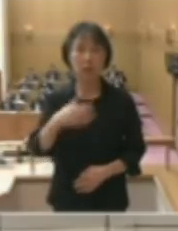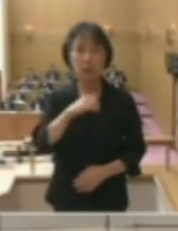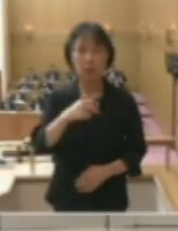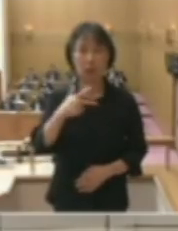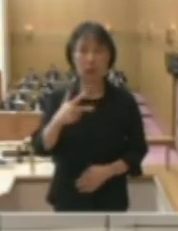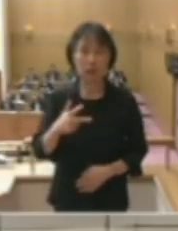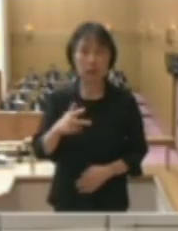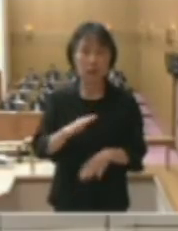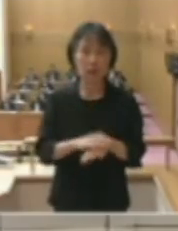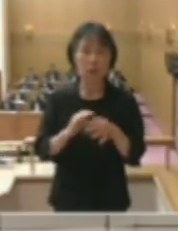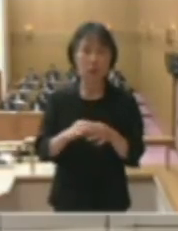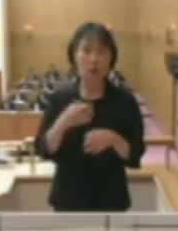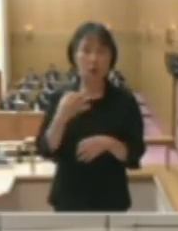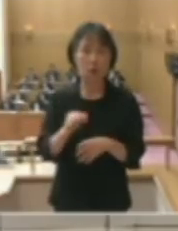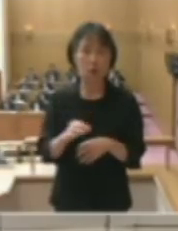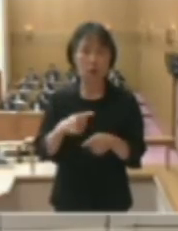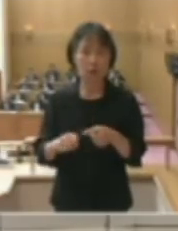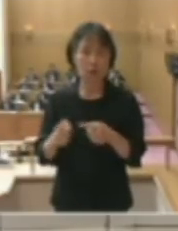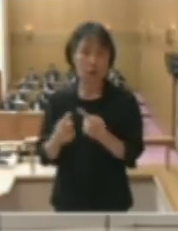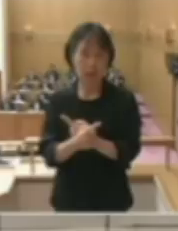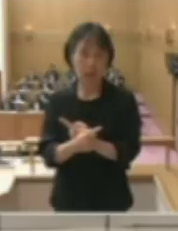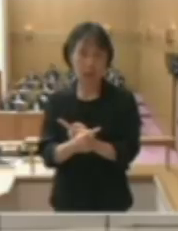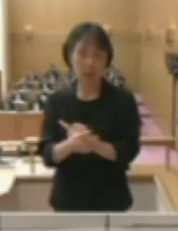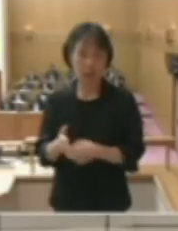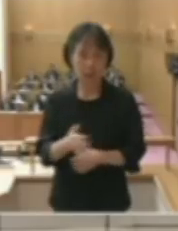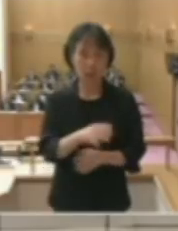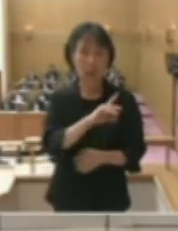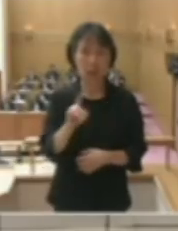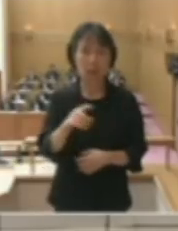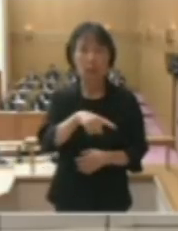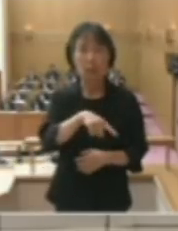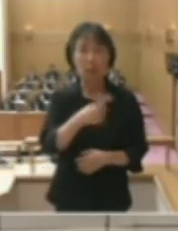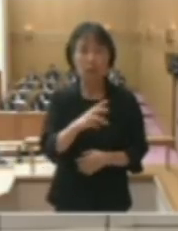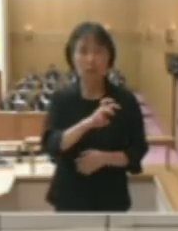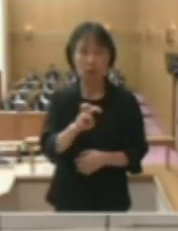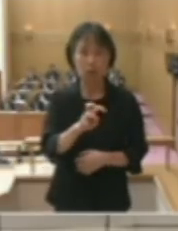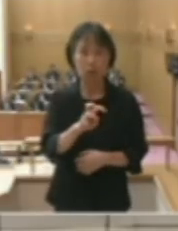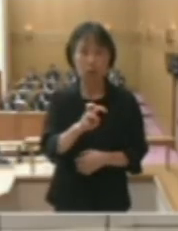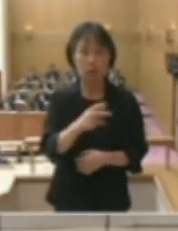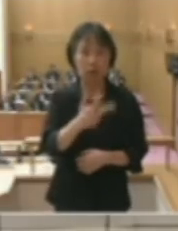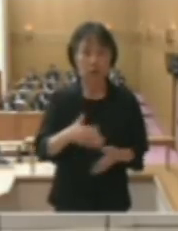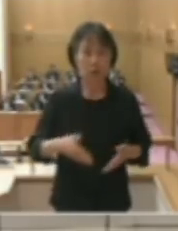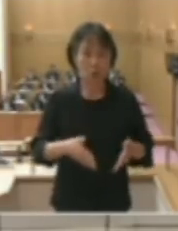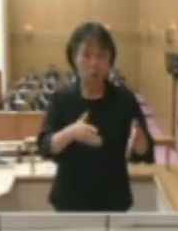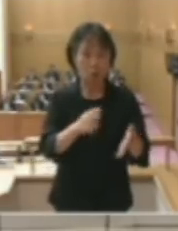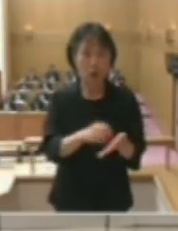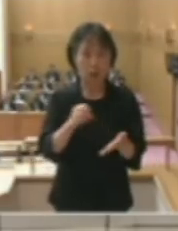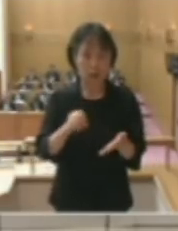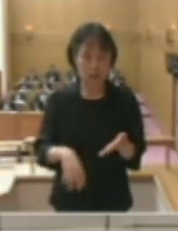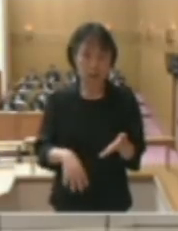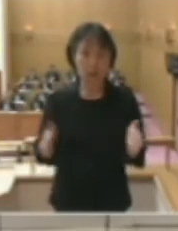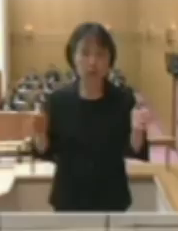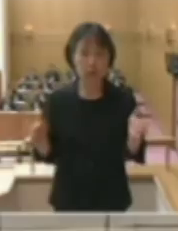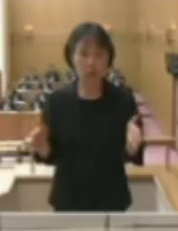手数料条例の一部改正についてから、議第130号指導路線の廃止についてまで